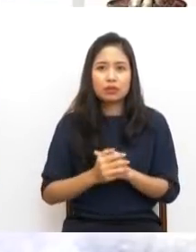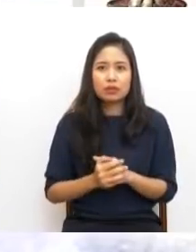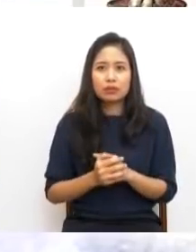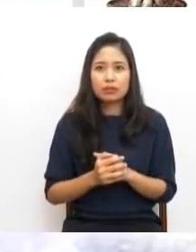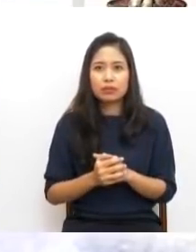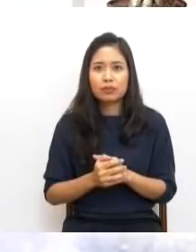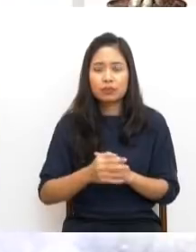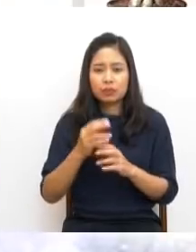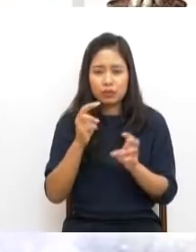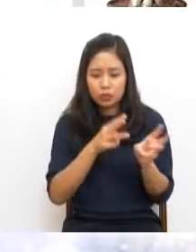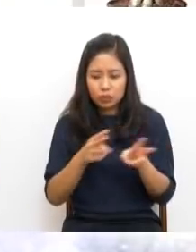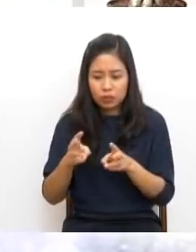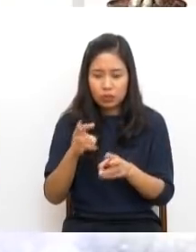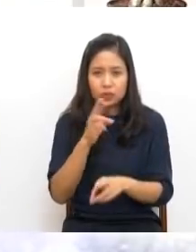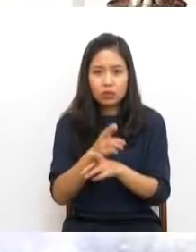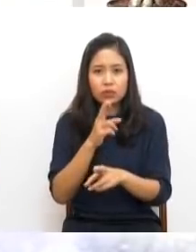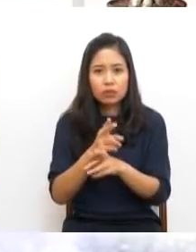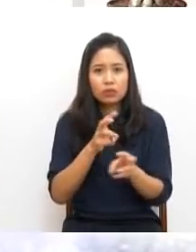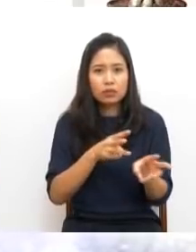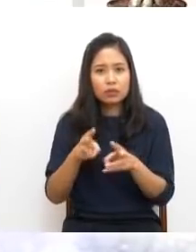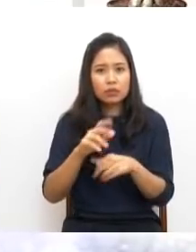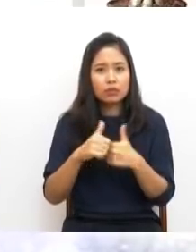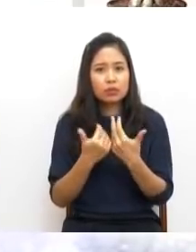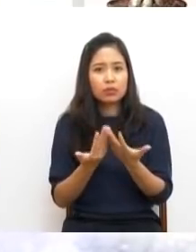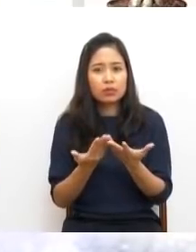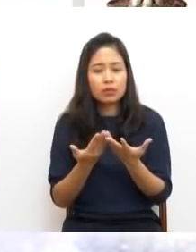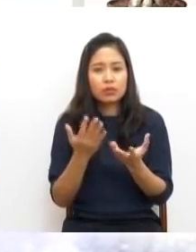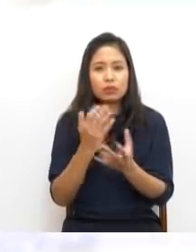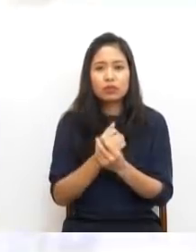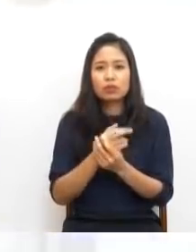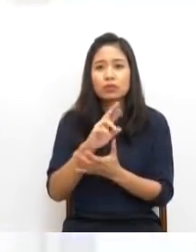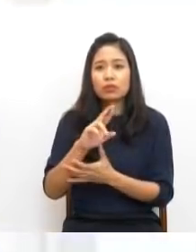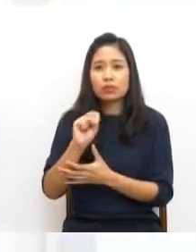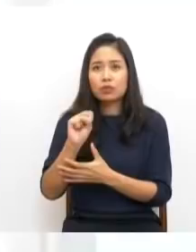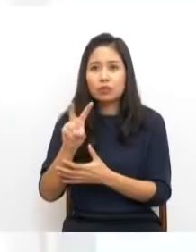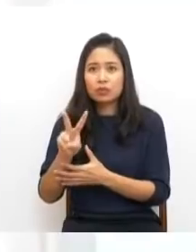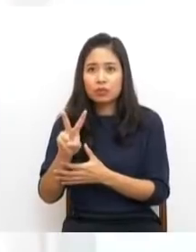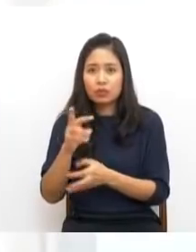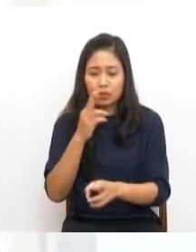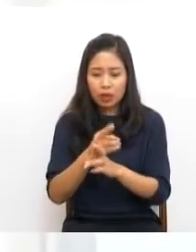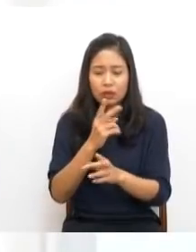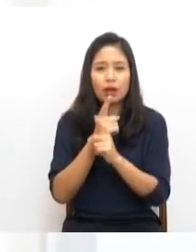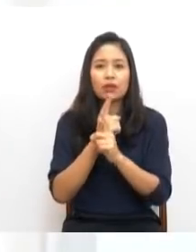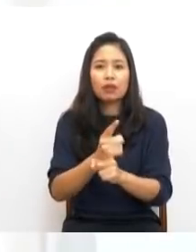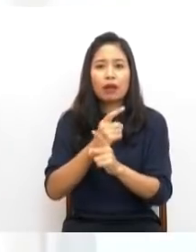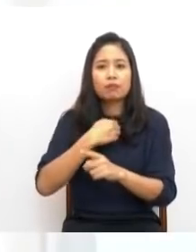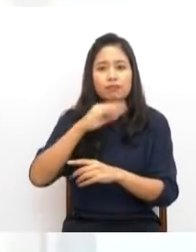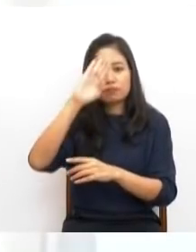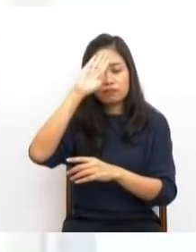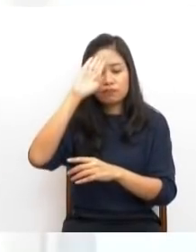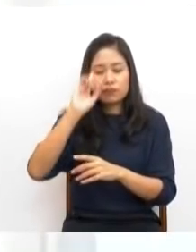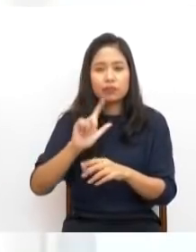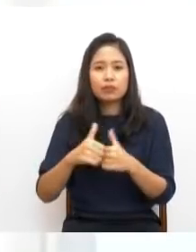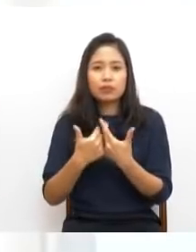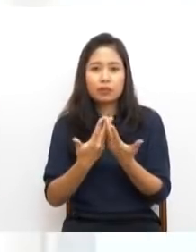การรักษาในตอนนี้รักษายังไงบ้างครับ โรค RSV เนี่ยนะคะรักษาตามอาการค่ะเนื่องจากว่าไม่มีวัคซีน